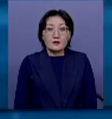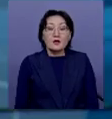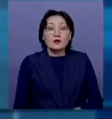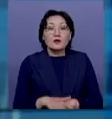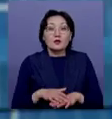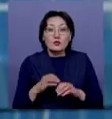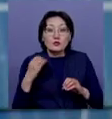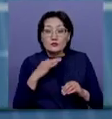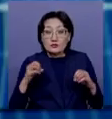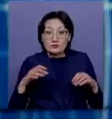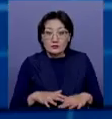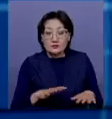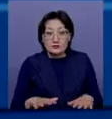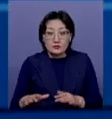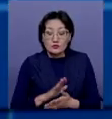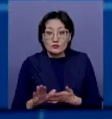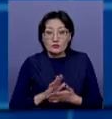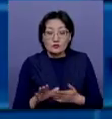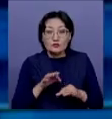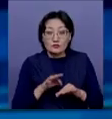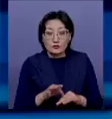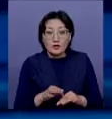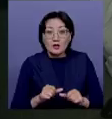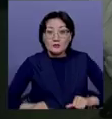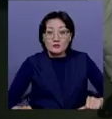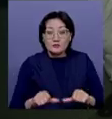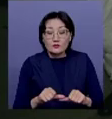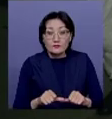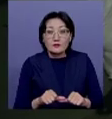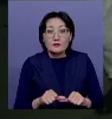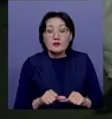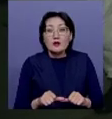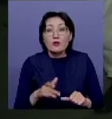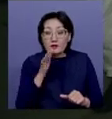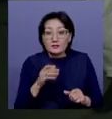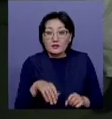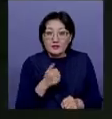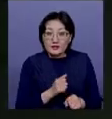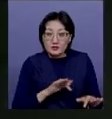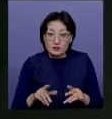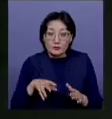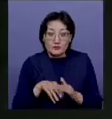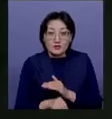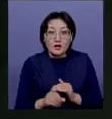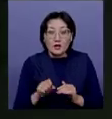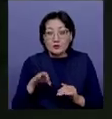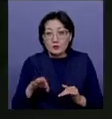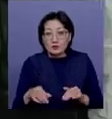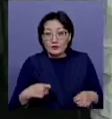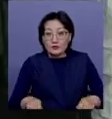Hal köp şoğırlanatın orındarığa dezinfekciya jasau karantin kezindegi negizgi şaralardın biri. Qaladağı en ülken Altın Orda